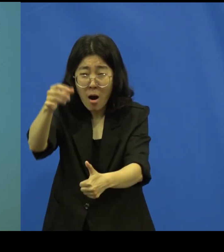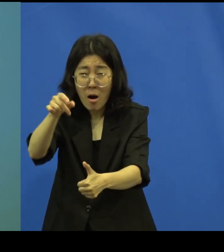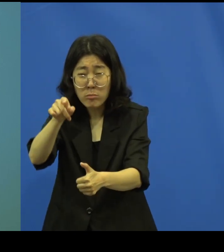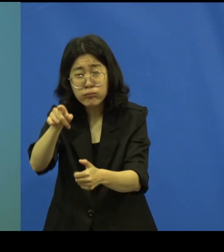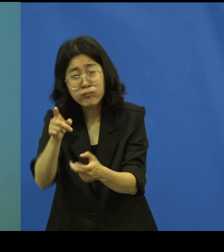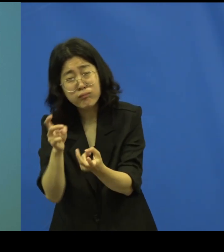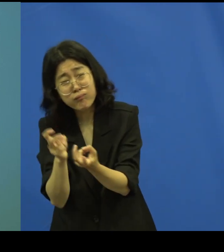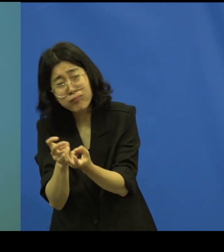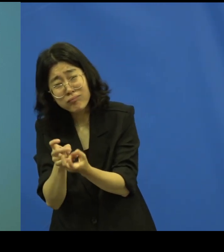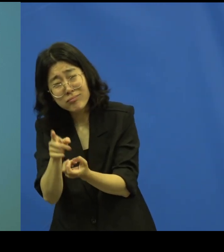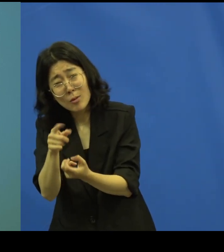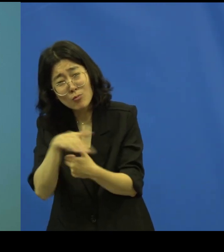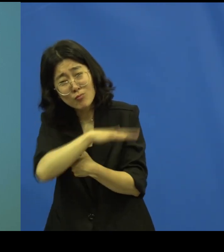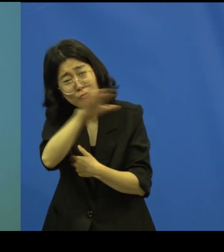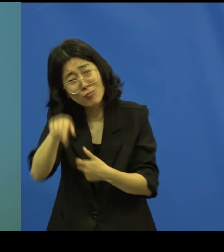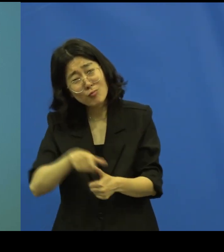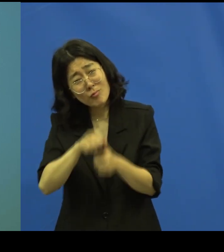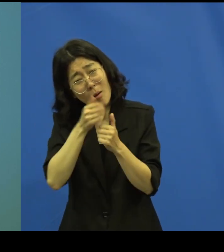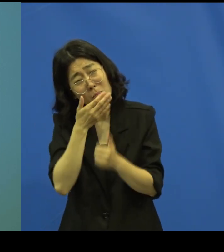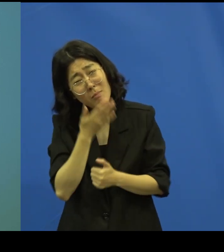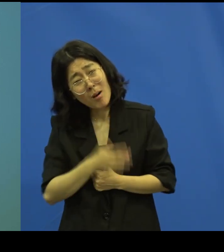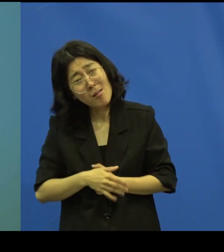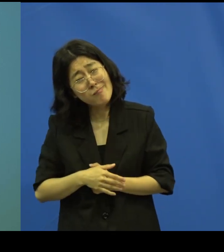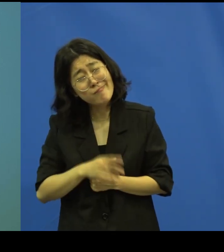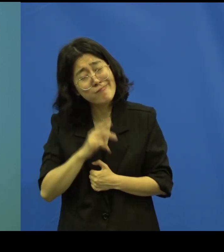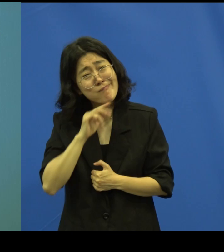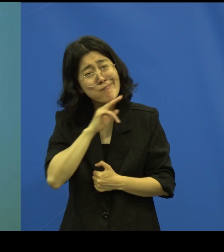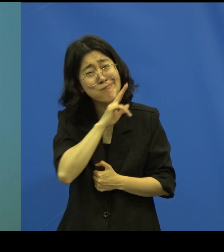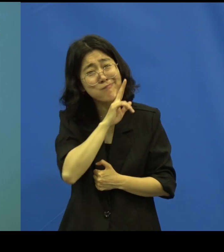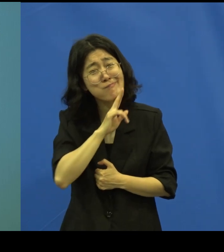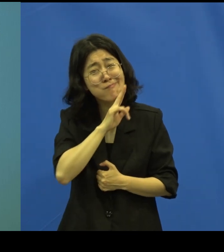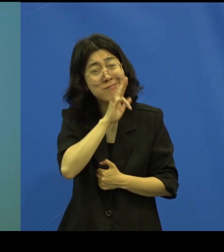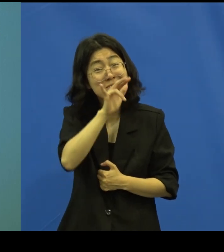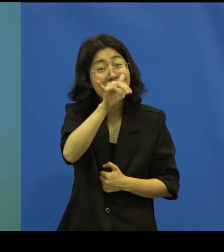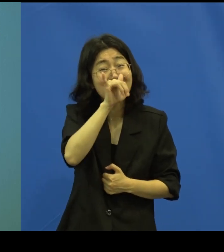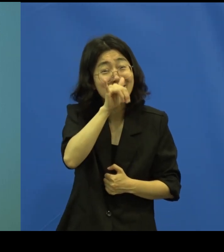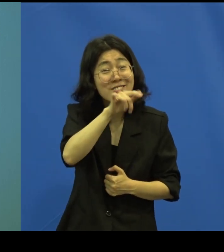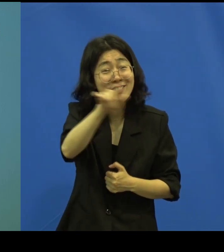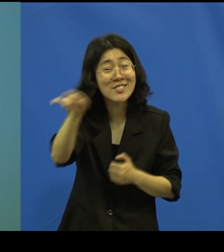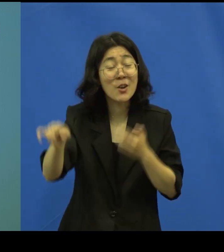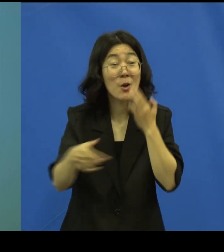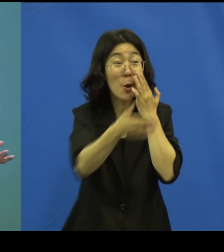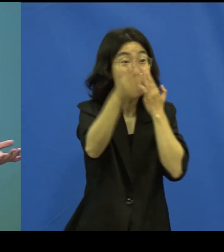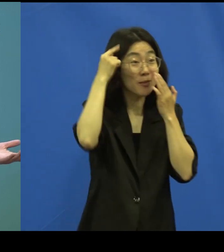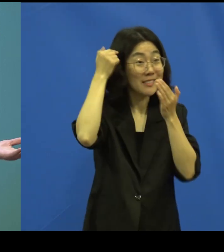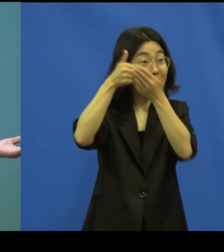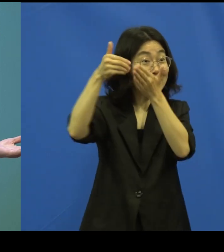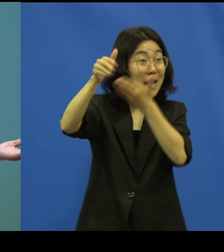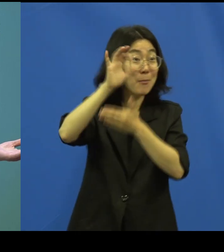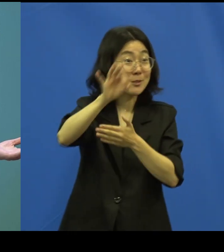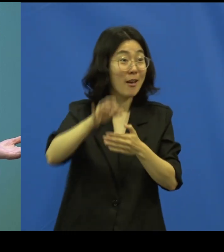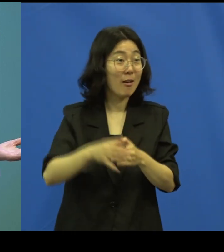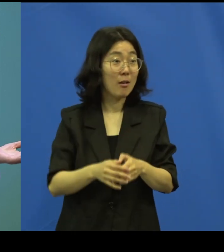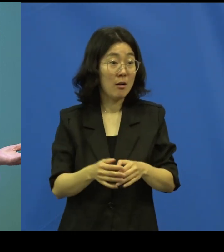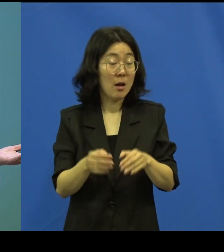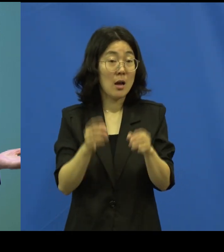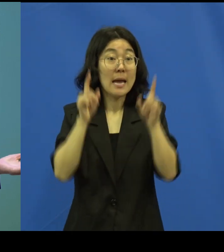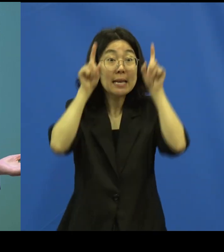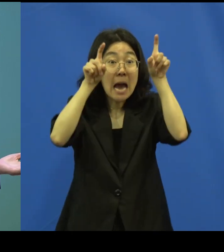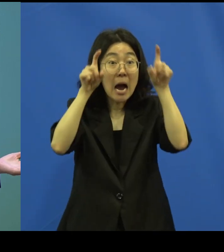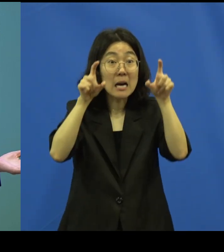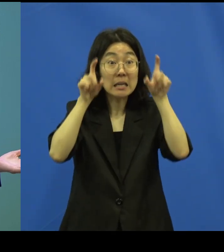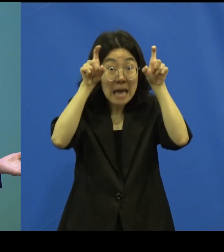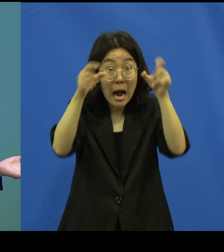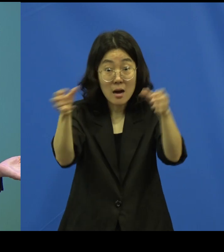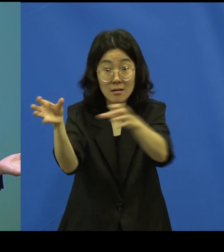양. 한번 여러분 상상해 보세요. 지금 우리 앞에 양이 한 마리 있는데 죽은 상태로 있는